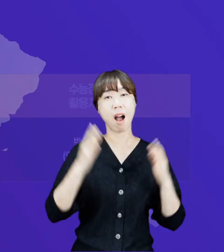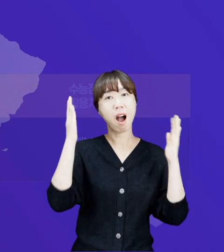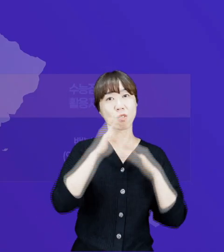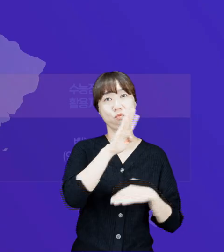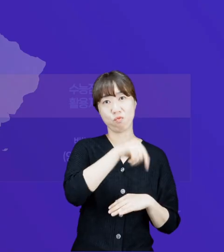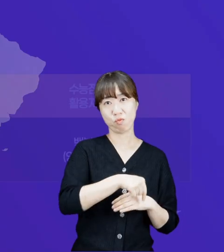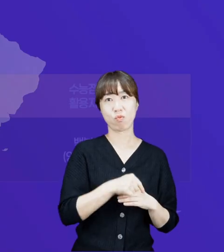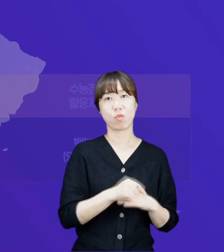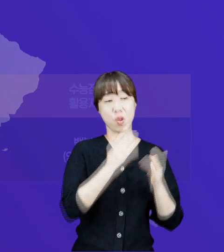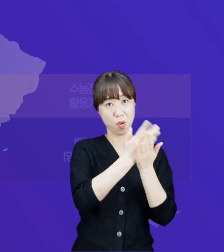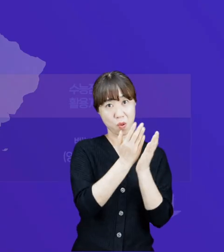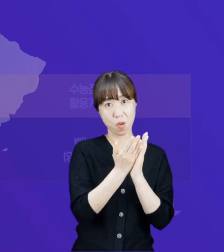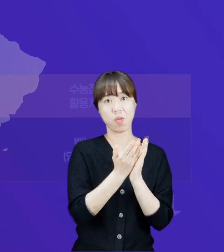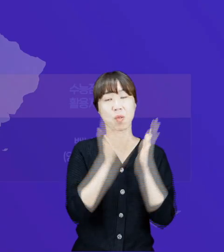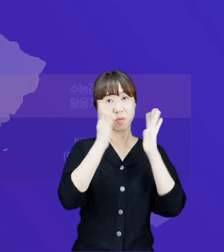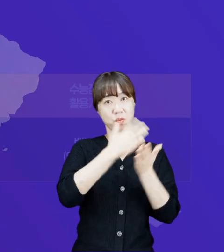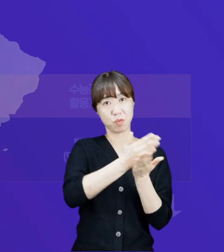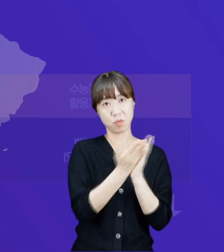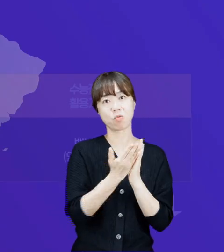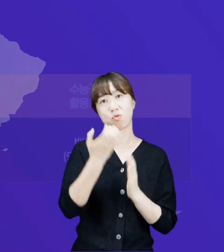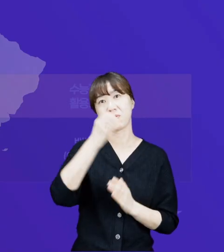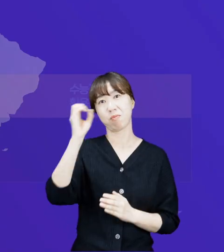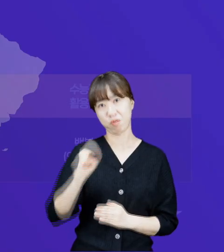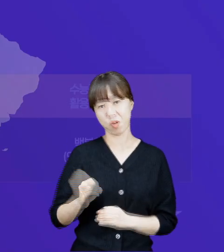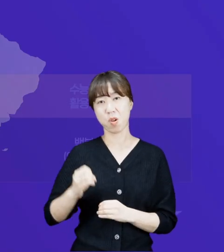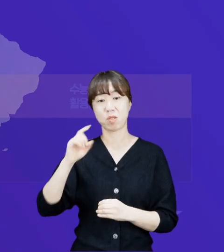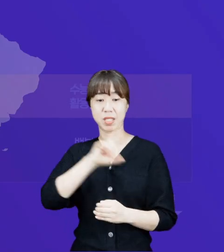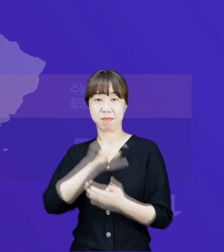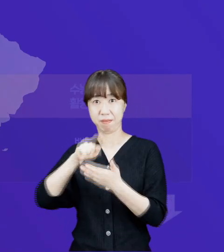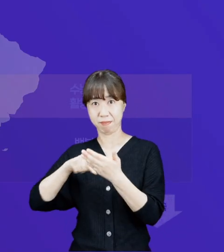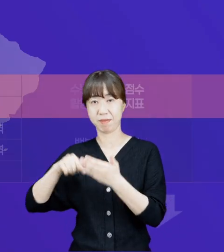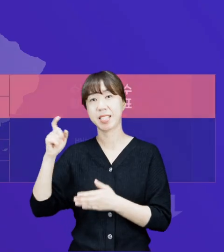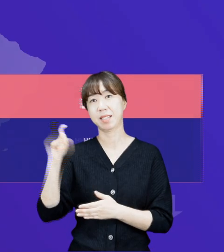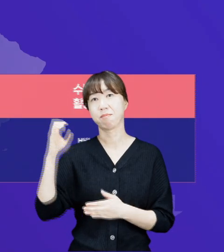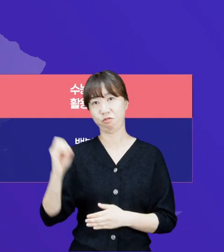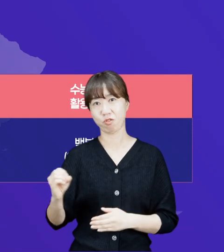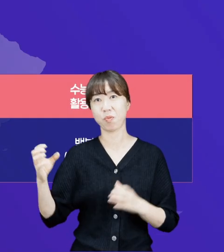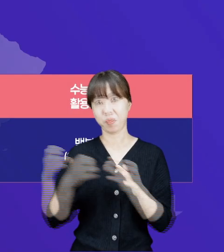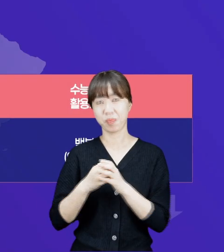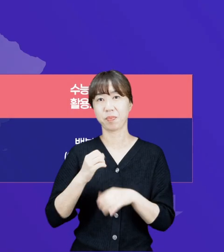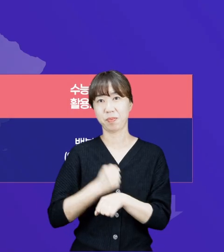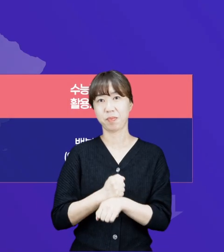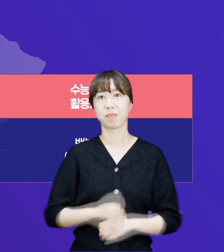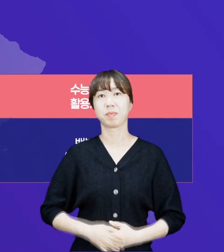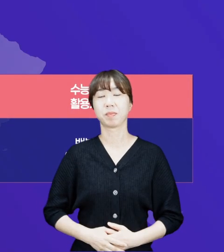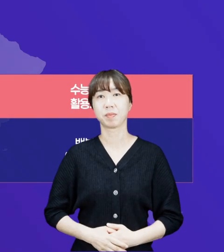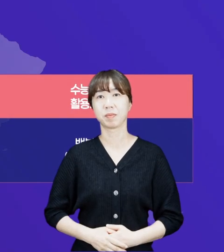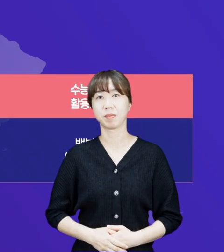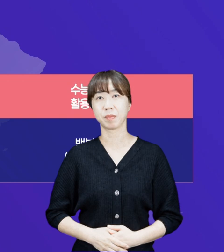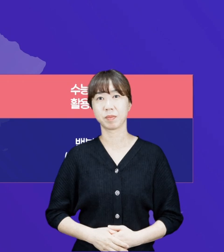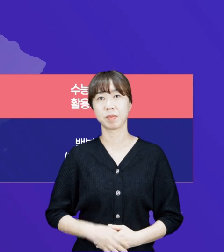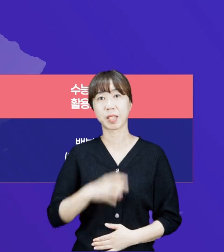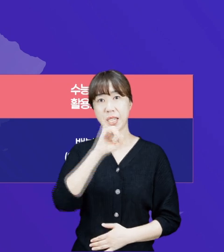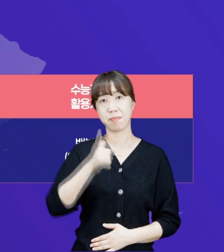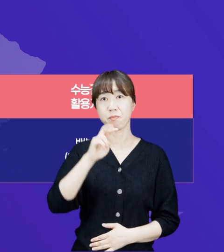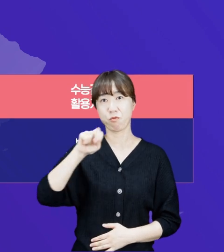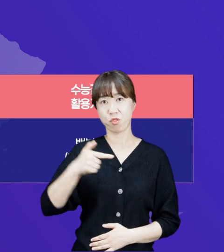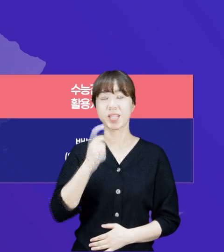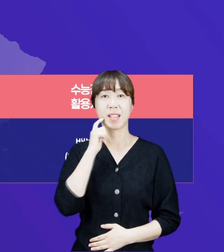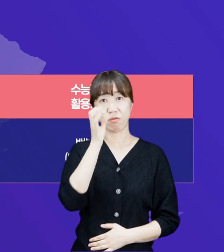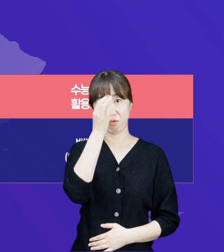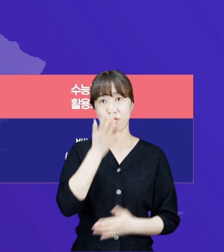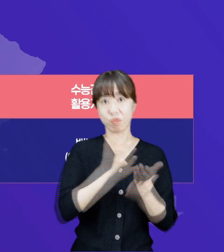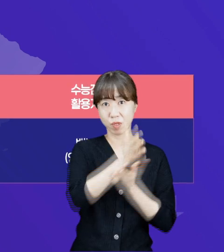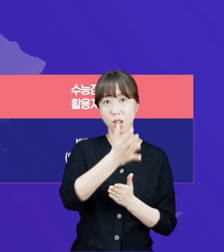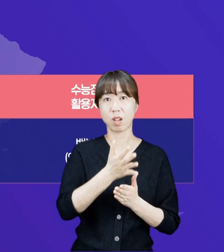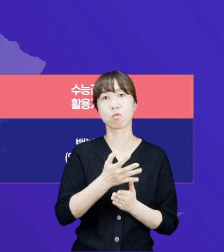성적 90%, 출석 10%를 반영합니다. 모집 계열별 대학 수학능력시험 반영 과목은 인문 예체능계 국어,